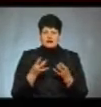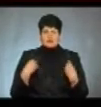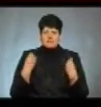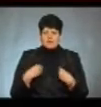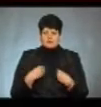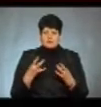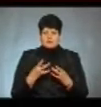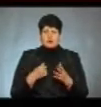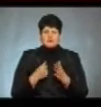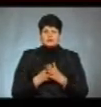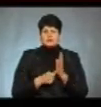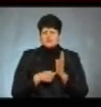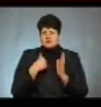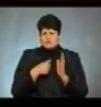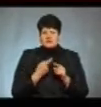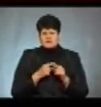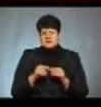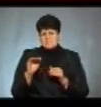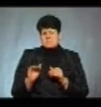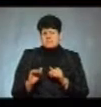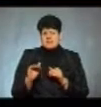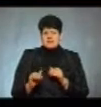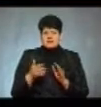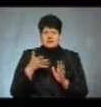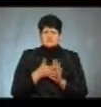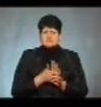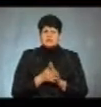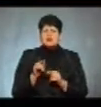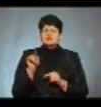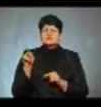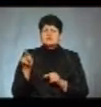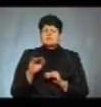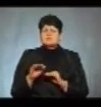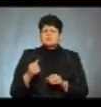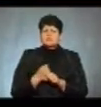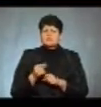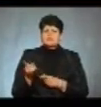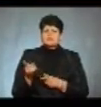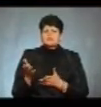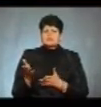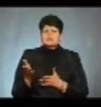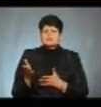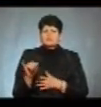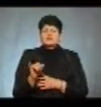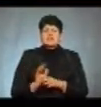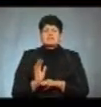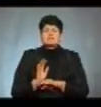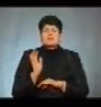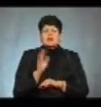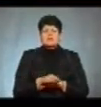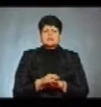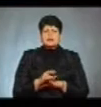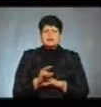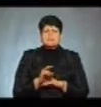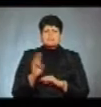А 6 років, то є маленькі. Менші затрати. А що з тими дітьми робити? Що їх відправити десь під церкву,